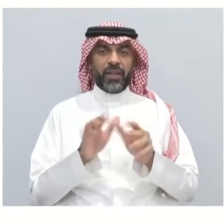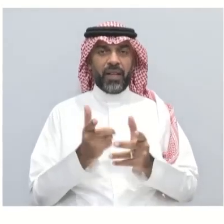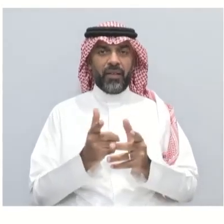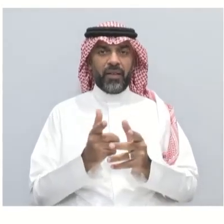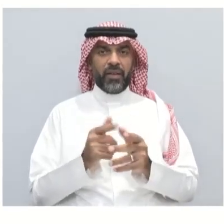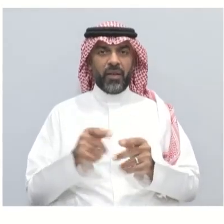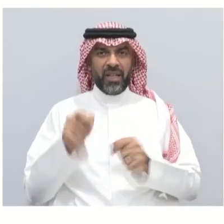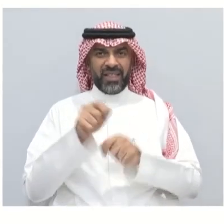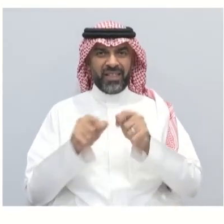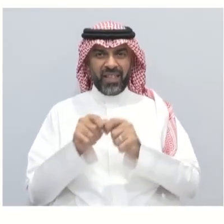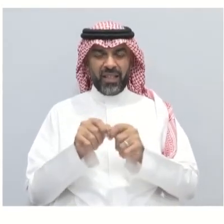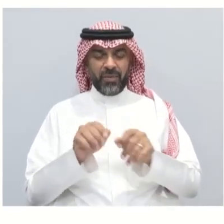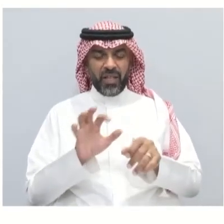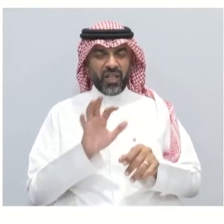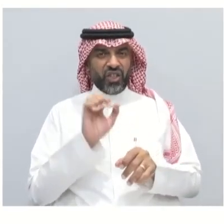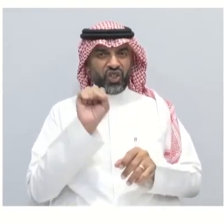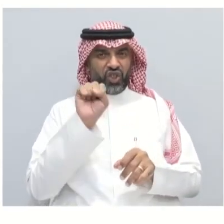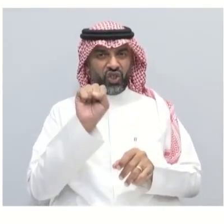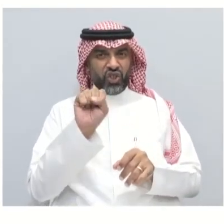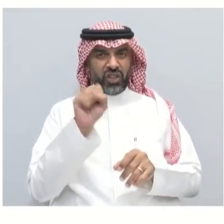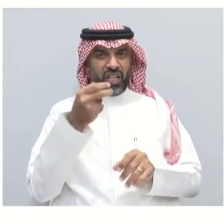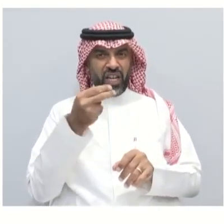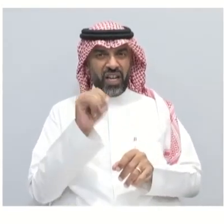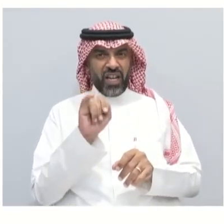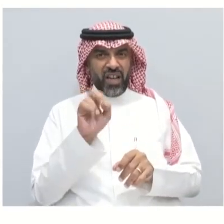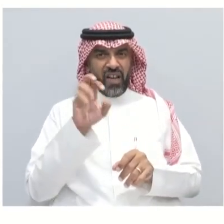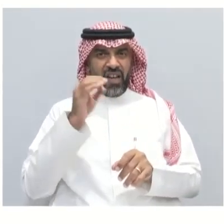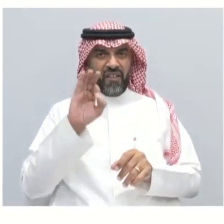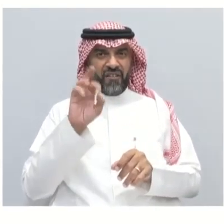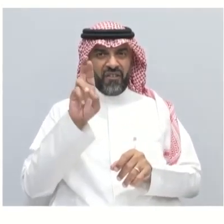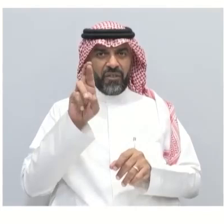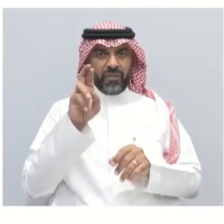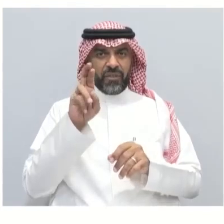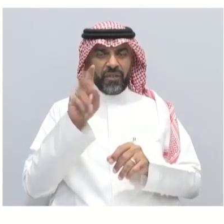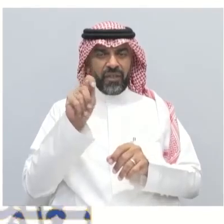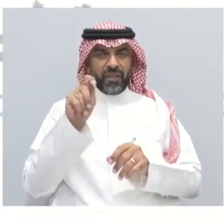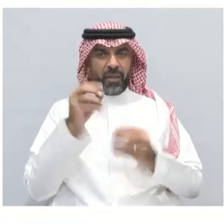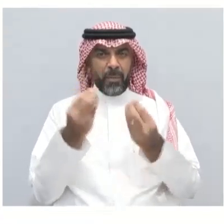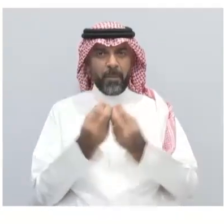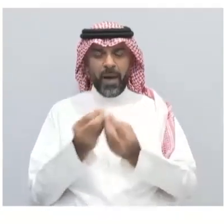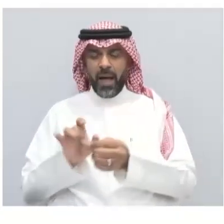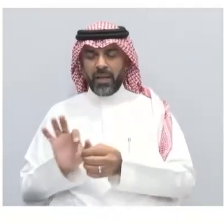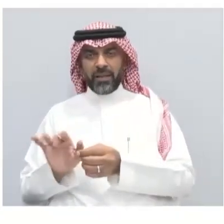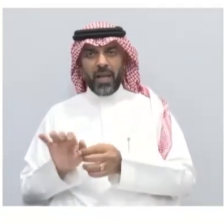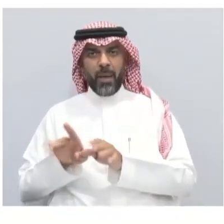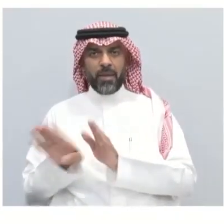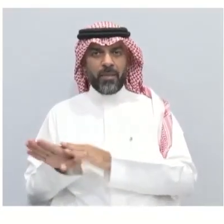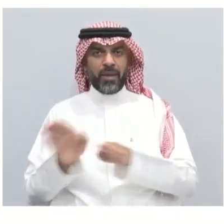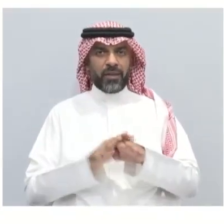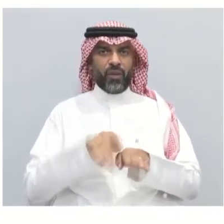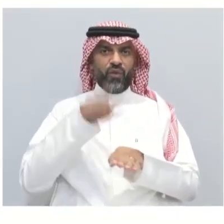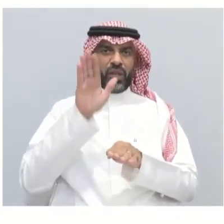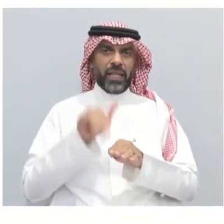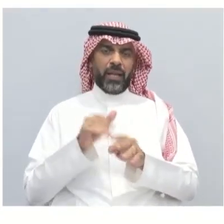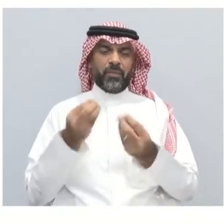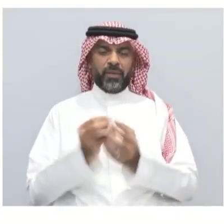نقوم باستخدام مفتاح الشفت مع استخدام مفاتيح الاسهم لتحريك التحديد طيب ما